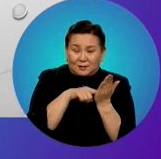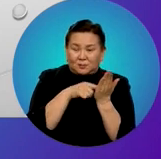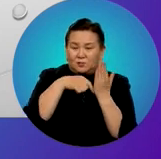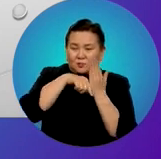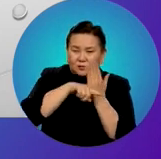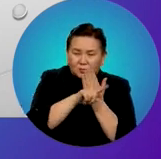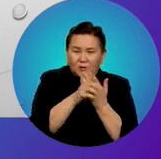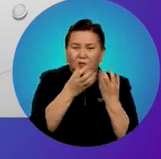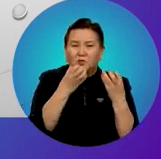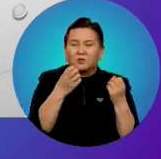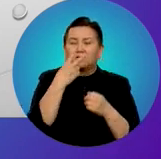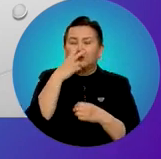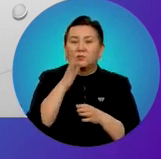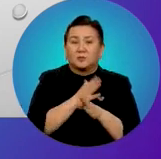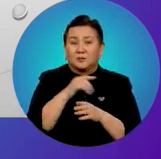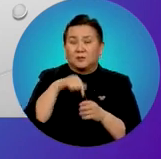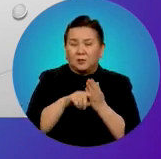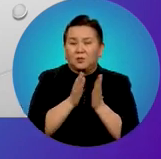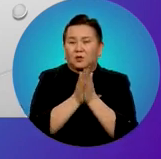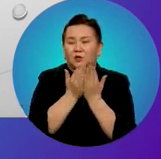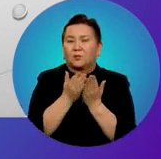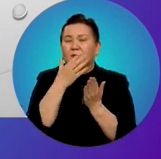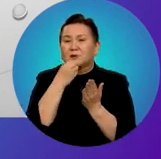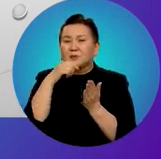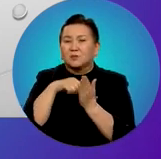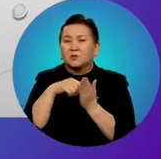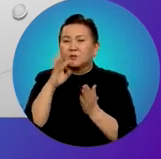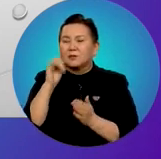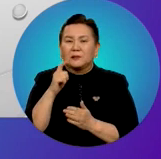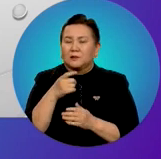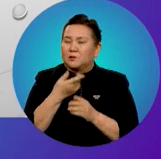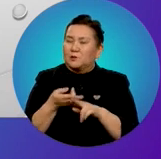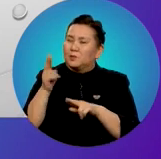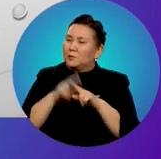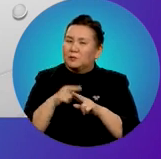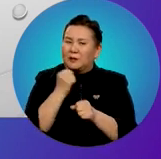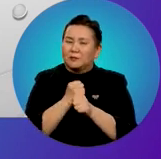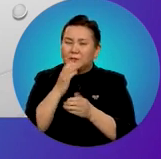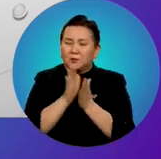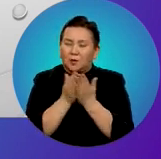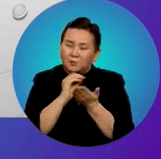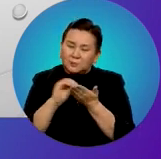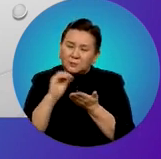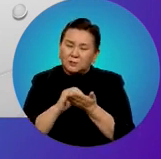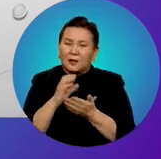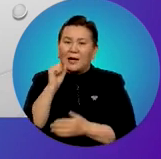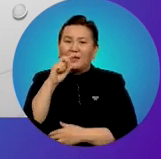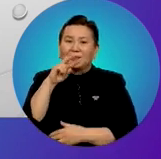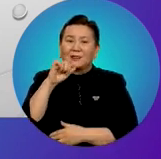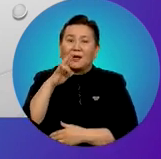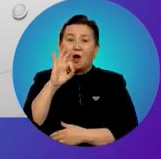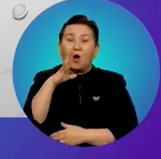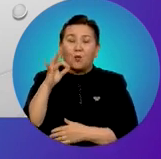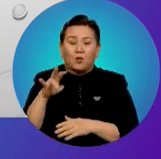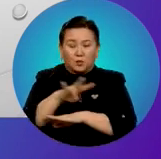олон жил орж гарч явсан. Тэр өвдөст номын агаарт ариусж явснаа их хувь завшаан гэж ойлгодог. Өмнө нь Алтан овоо хэмээх нутаг